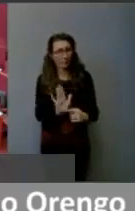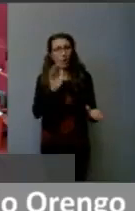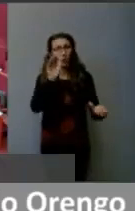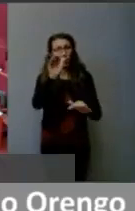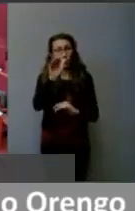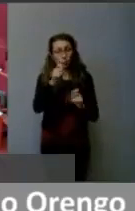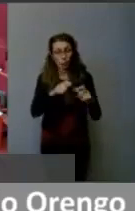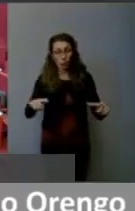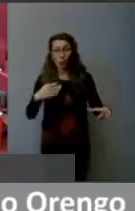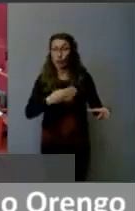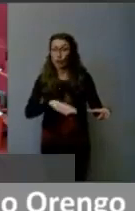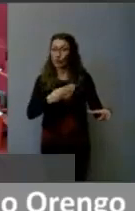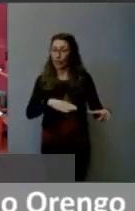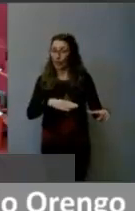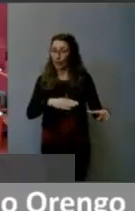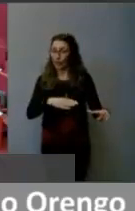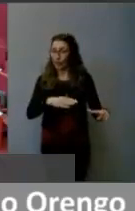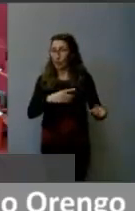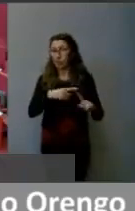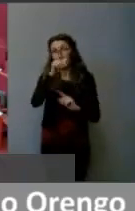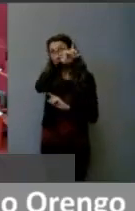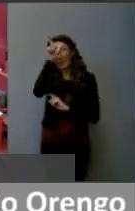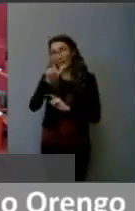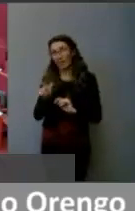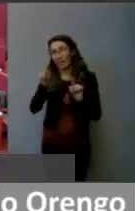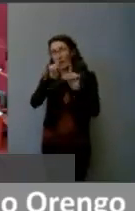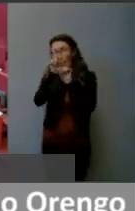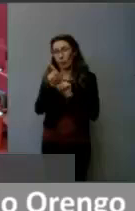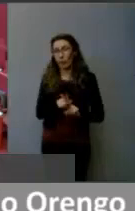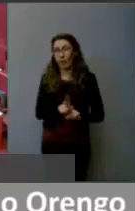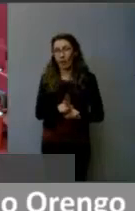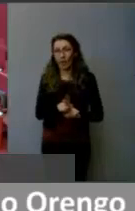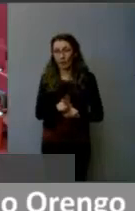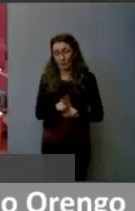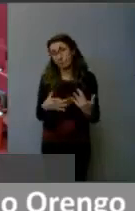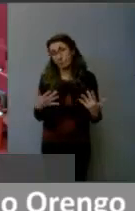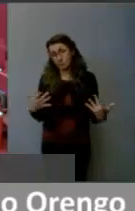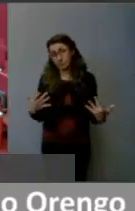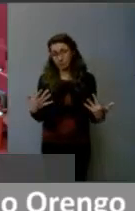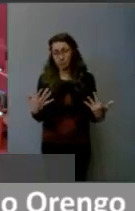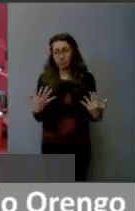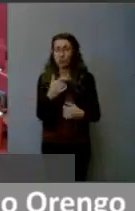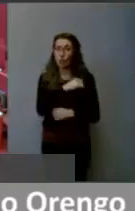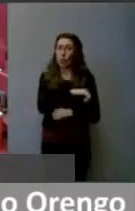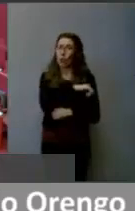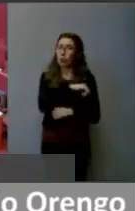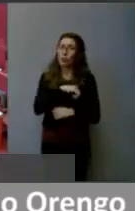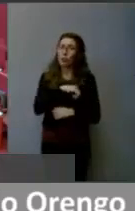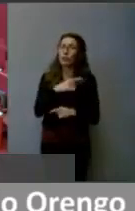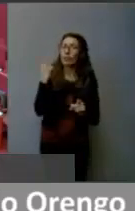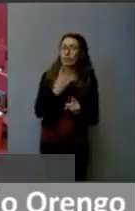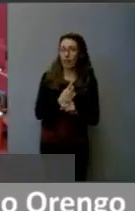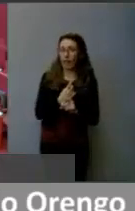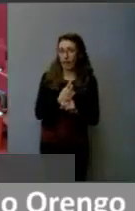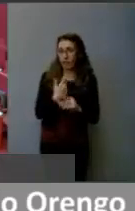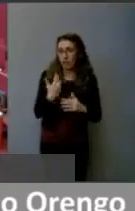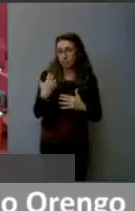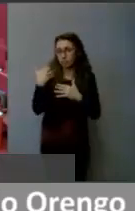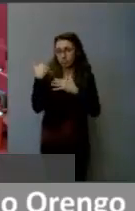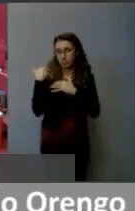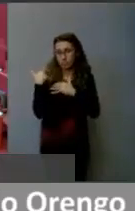come di tutta la nostra nazione, per cui è giusto che il Comune in qualche modo se ne prenda carico, se ne